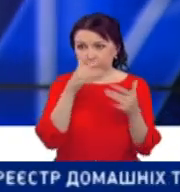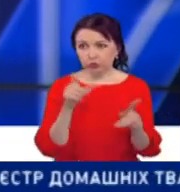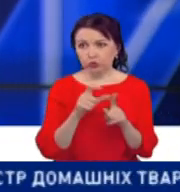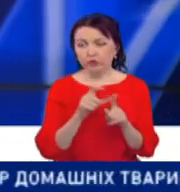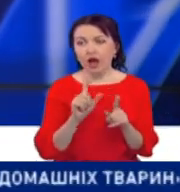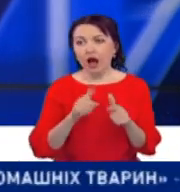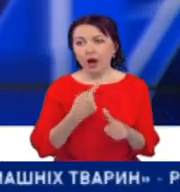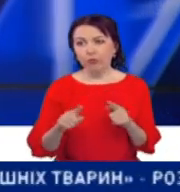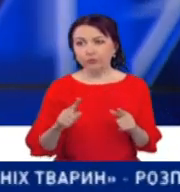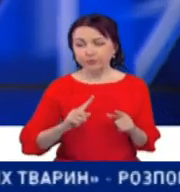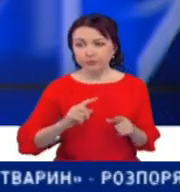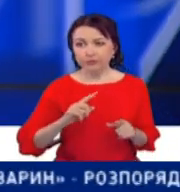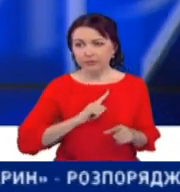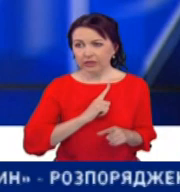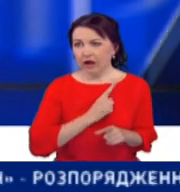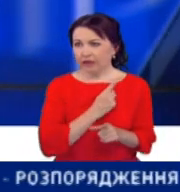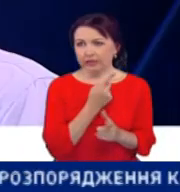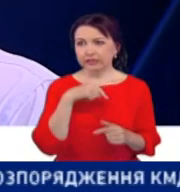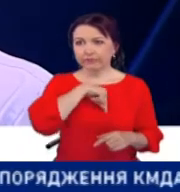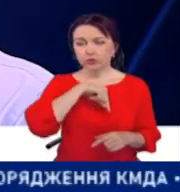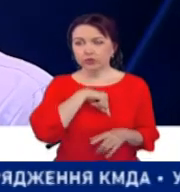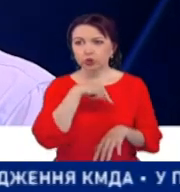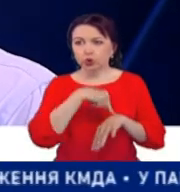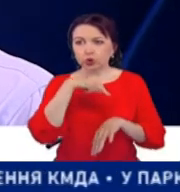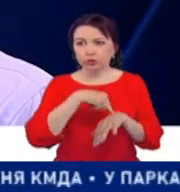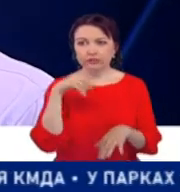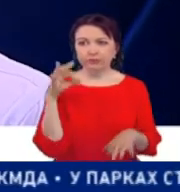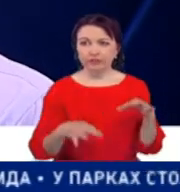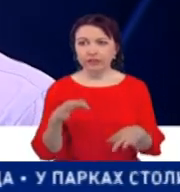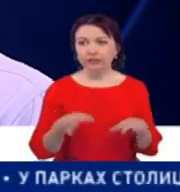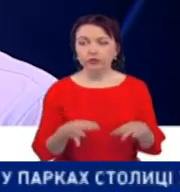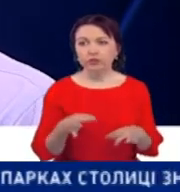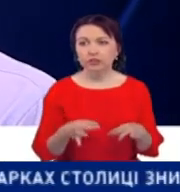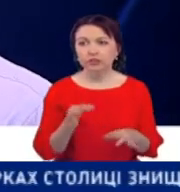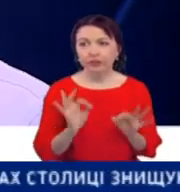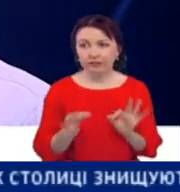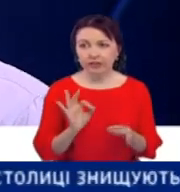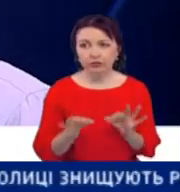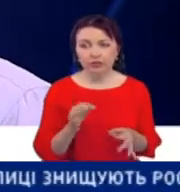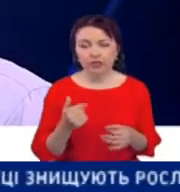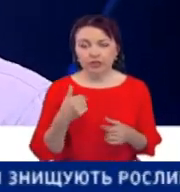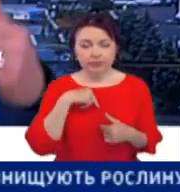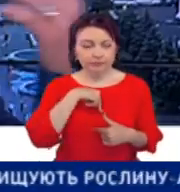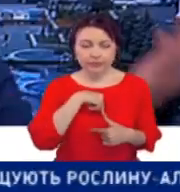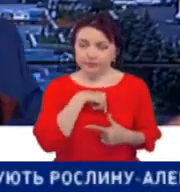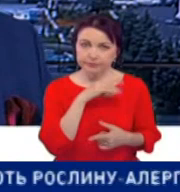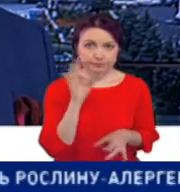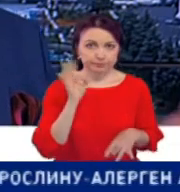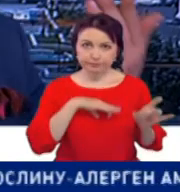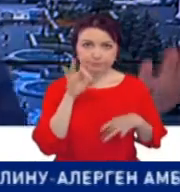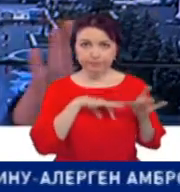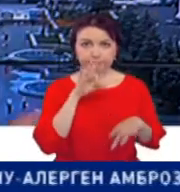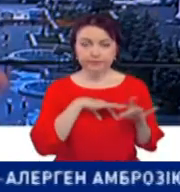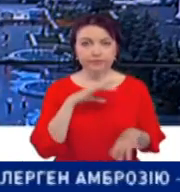там, агресія з відчуттям справедливості починає в мені трошки грати, тому добре, що... Але якщо сказав,